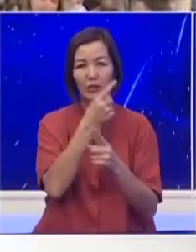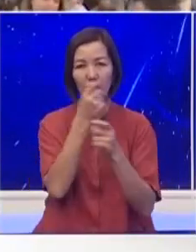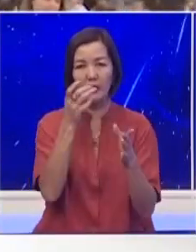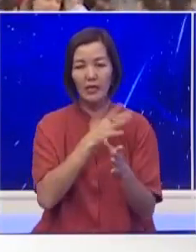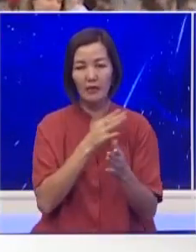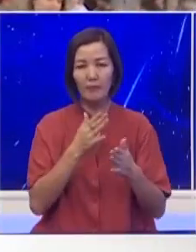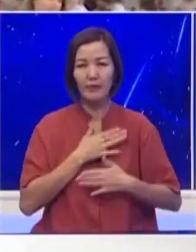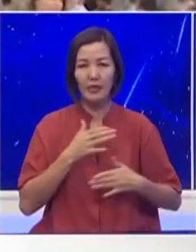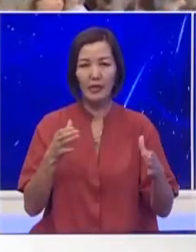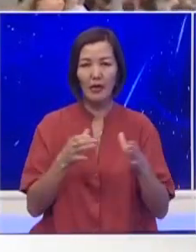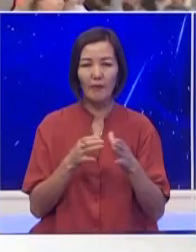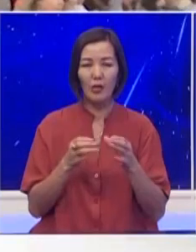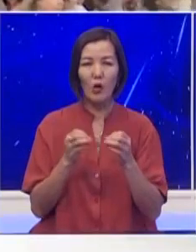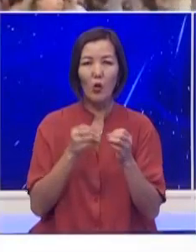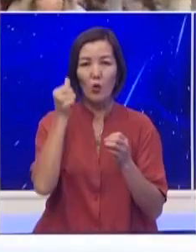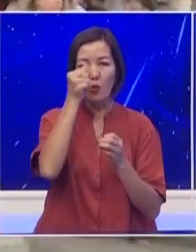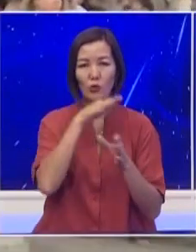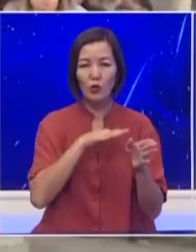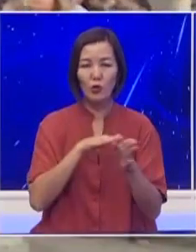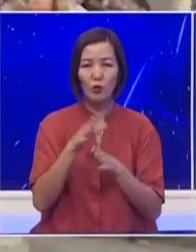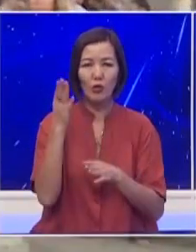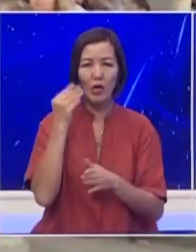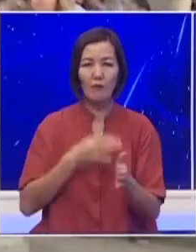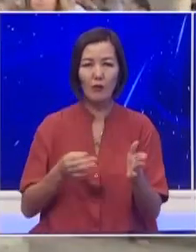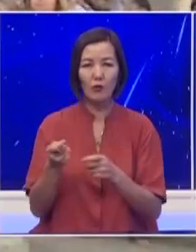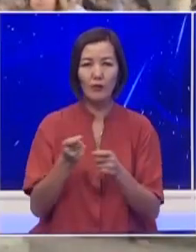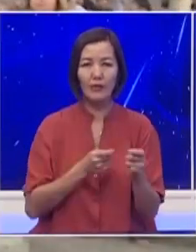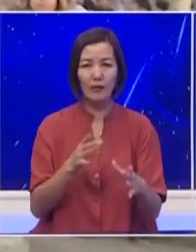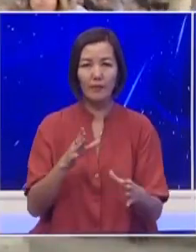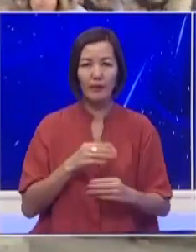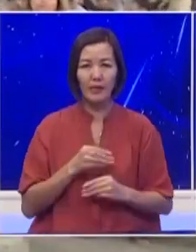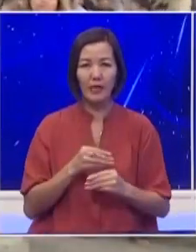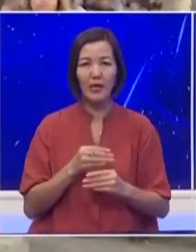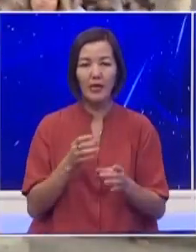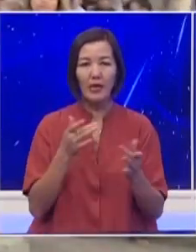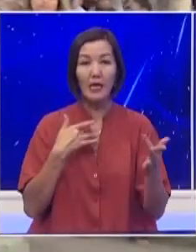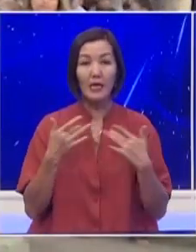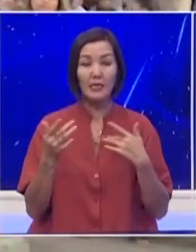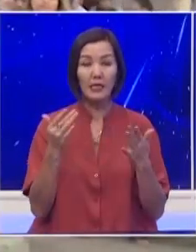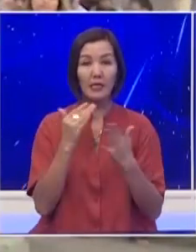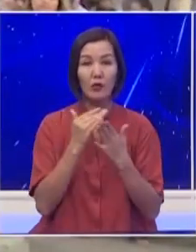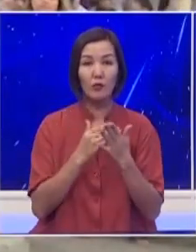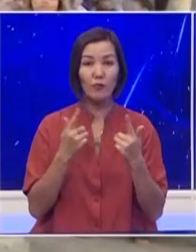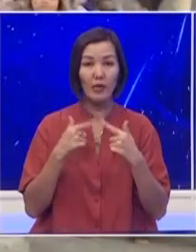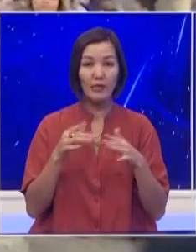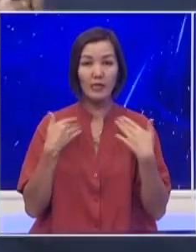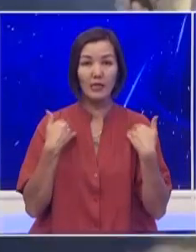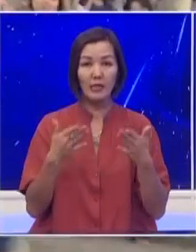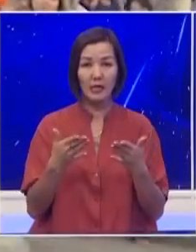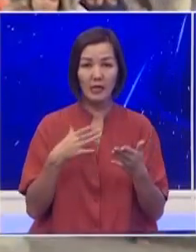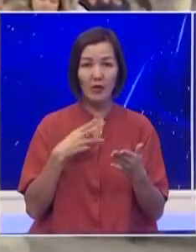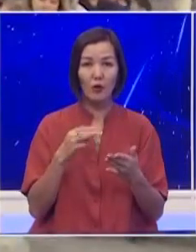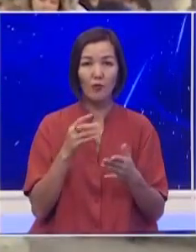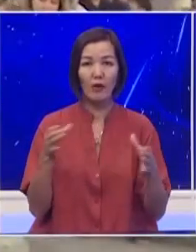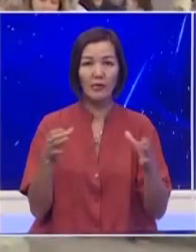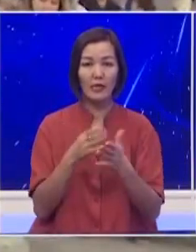Сондай-ақ біздің компаниямызға 10 жыл толып отыр. Алматы облысының әкімдігімен бірге осындай тамаша концерт ұйымдастырдық. Құрманғазы оркестрі де